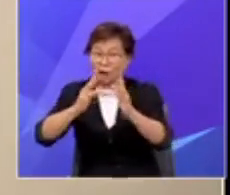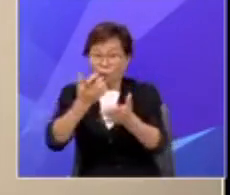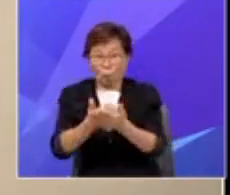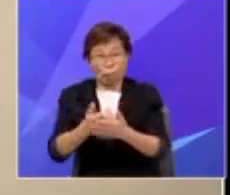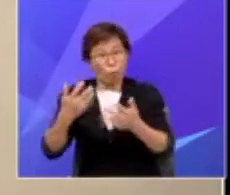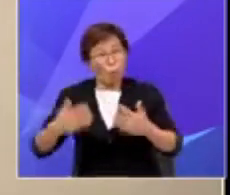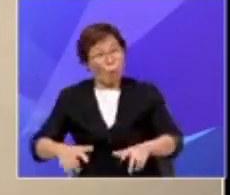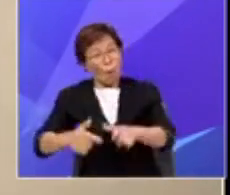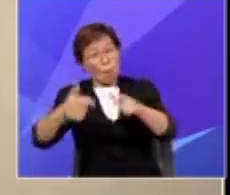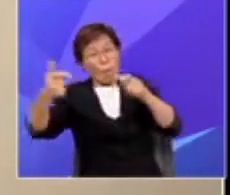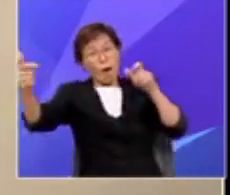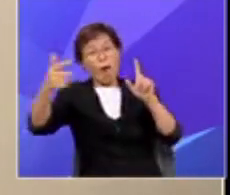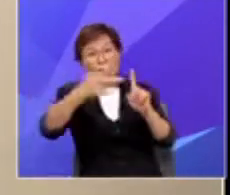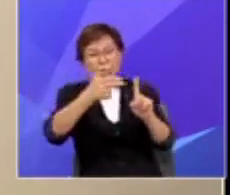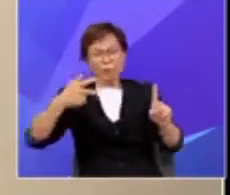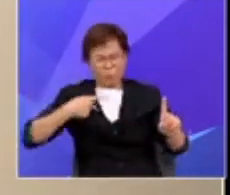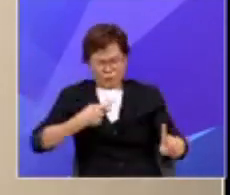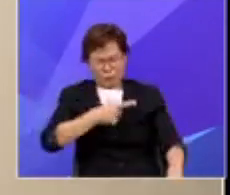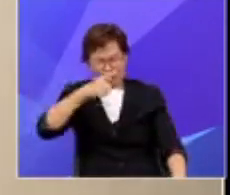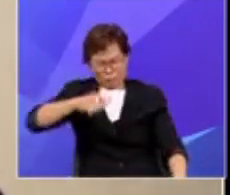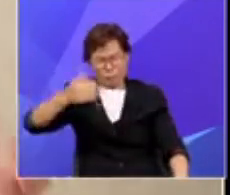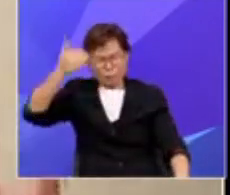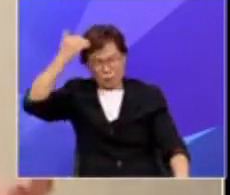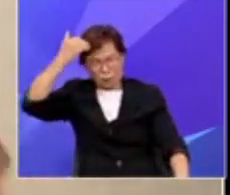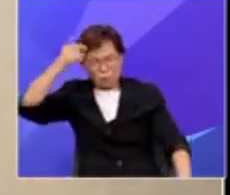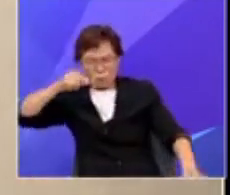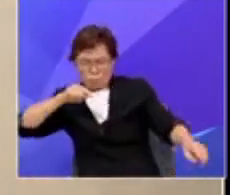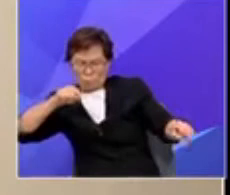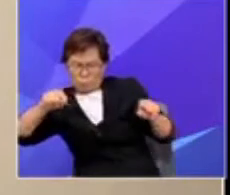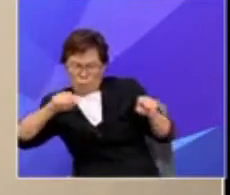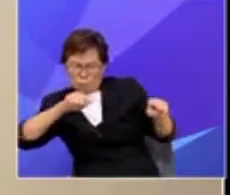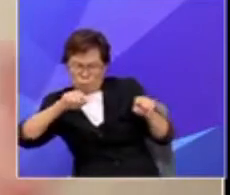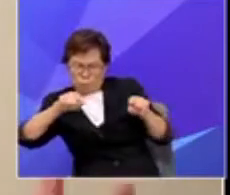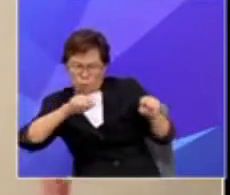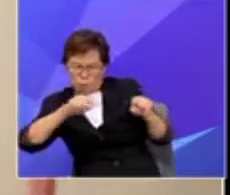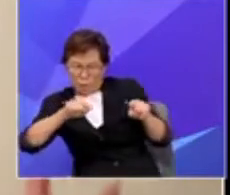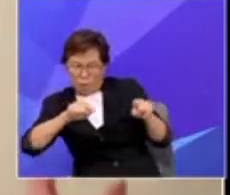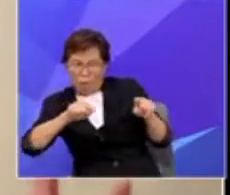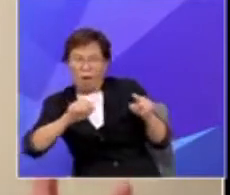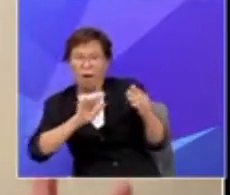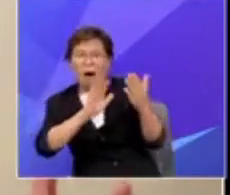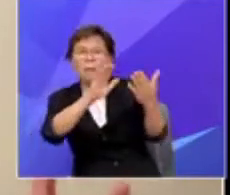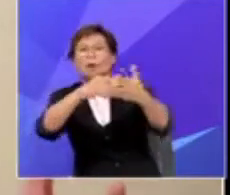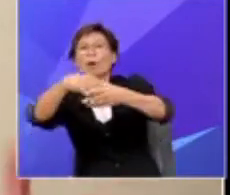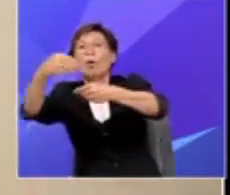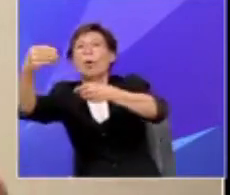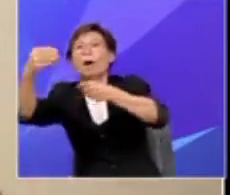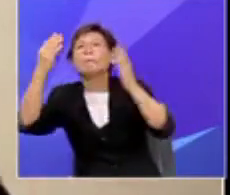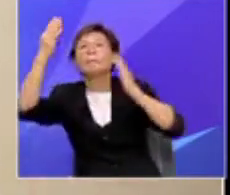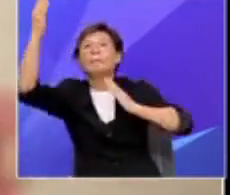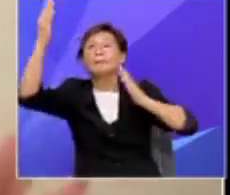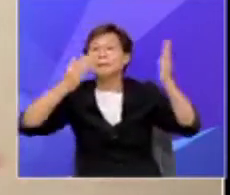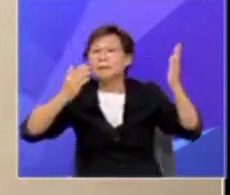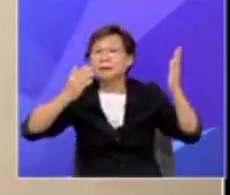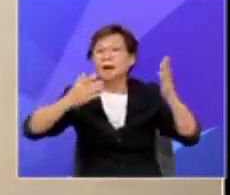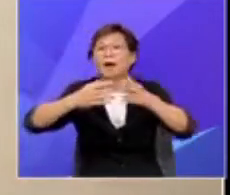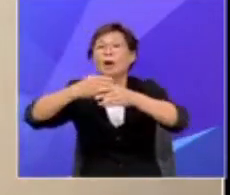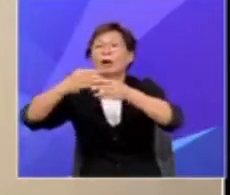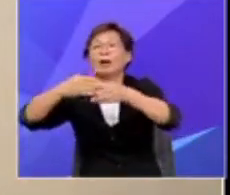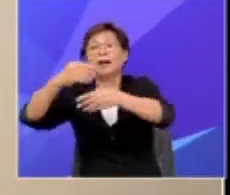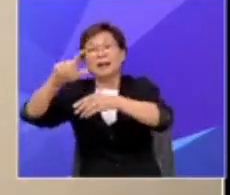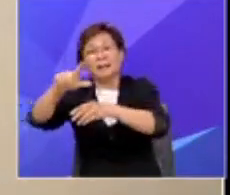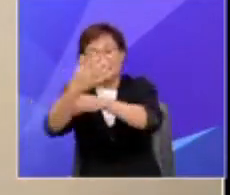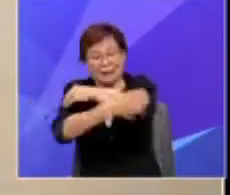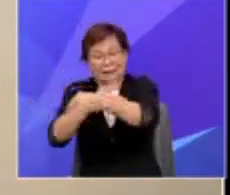warnanya kita perlu tahu persaingan yang tidak hadapi diluar daripada Malaysia dan dari situlah kita